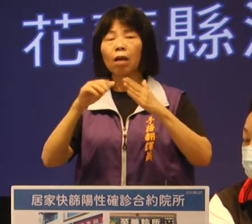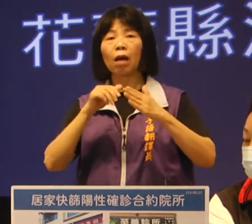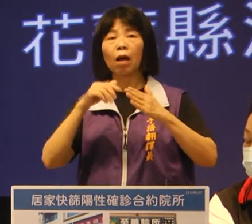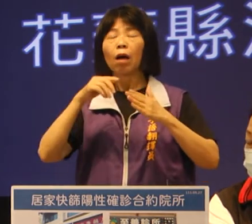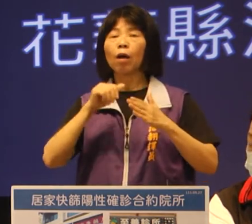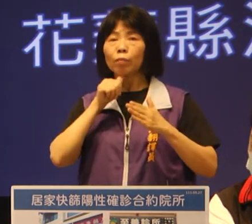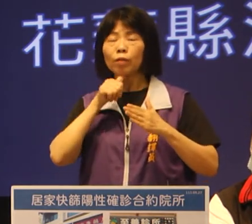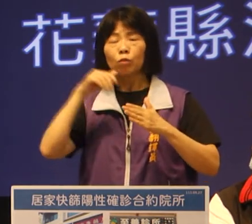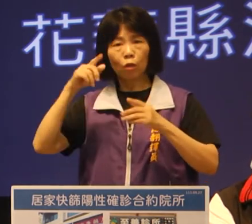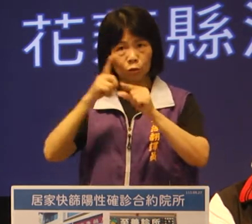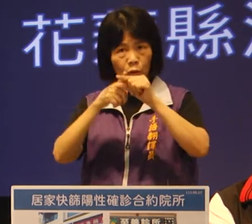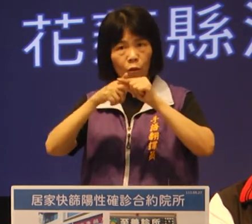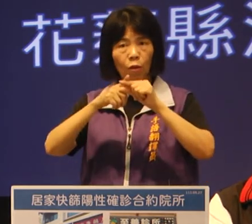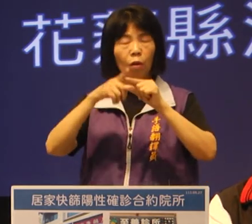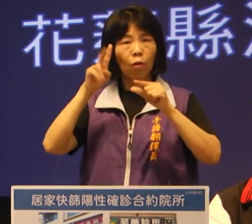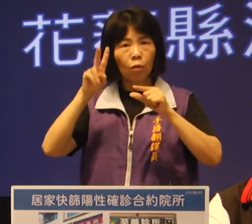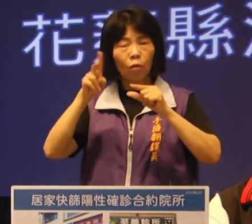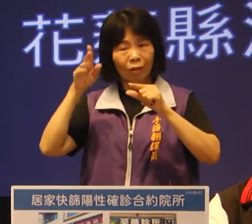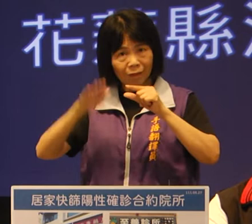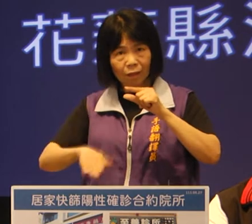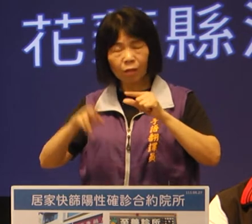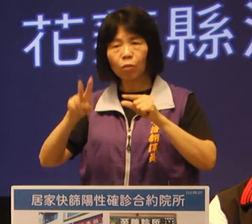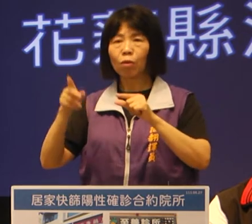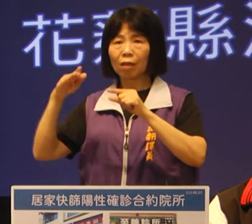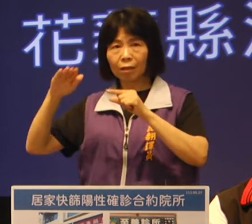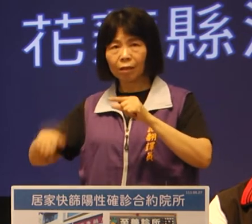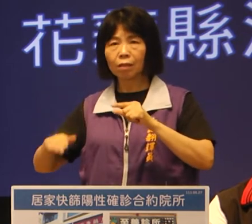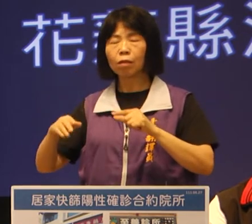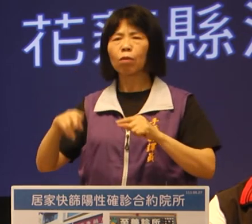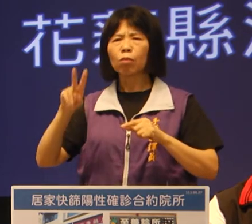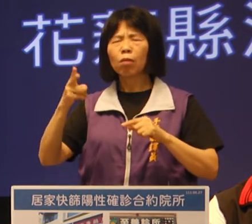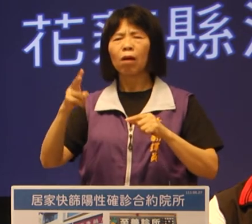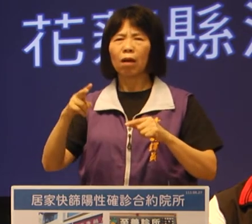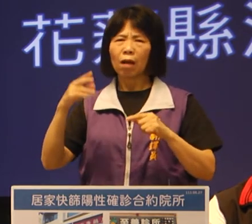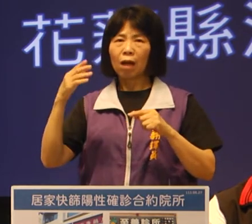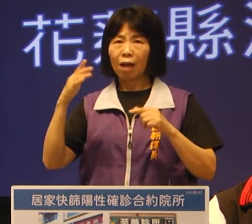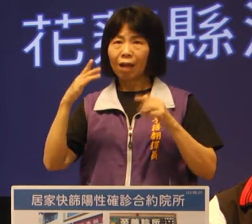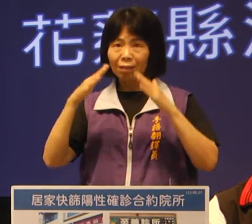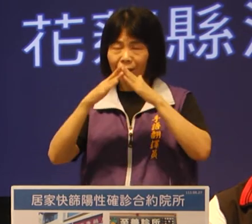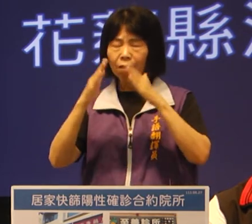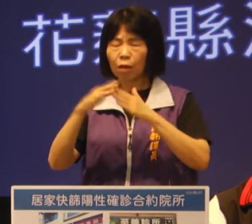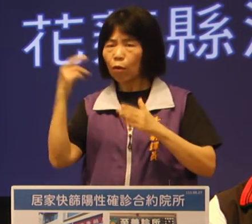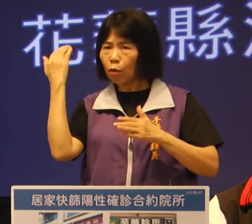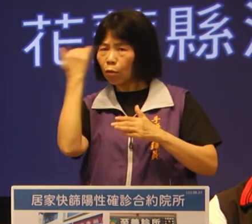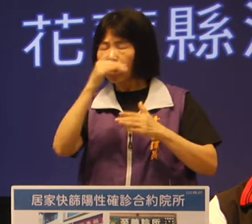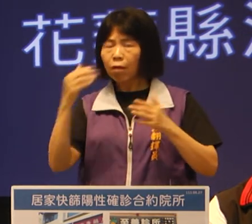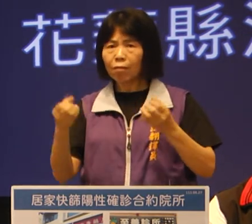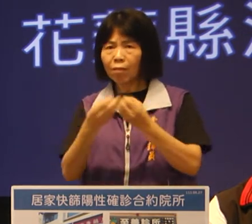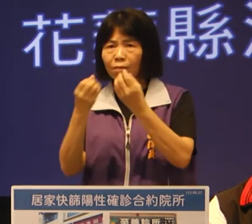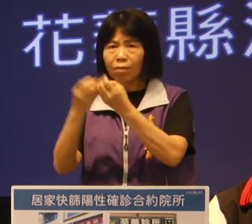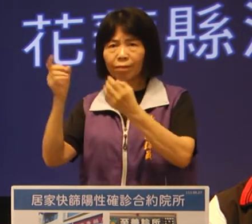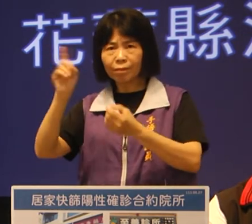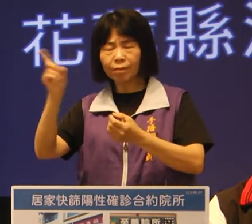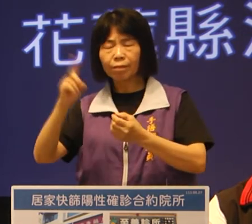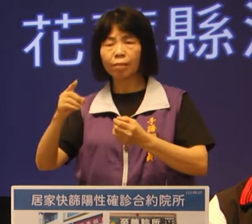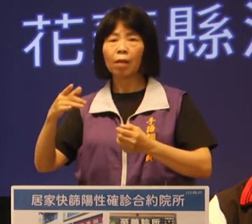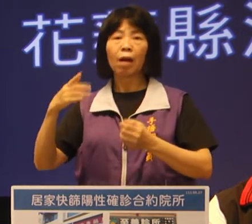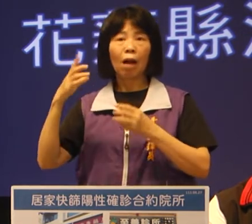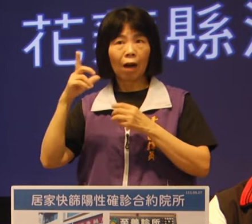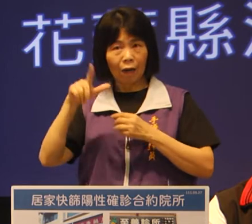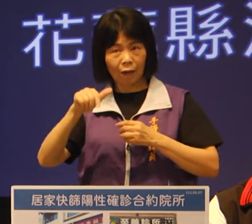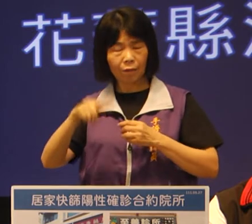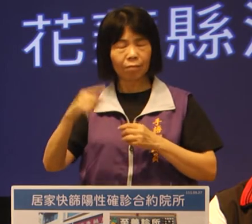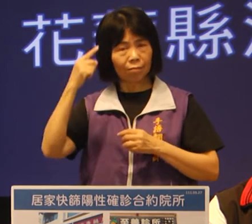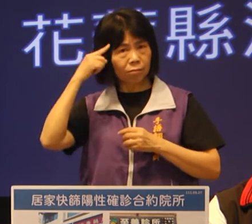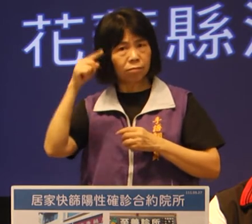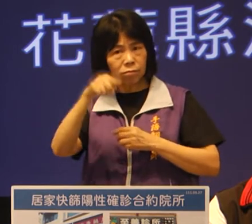户、中低收入户，或是家庭有突发因素，或者是经过导师家庭访视认定有需要的孩